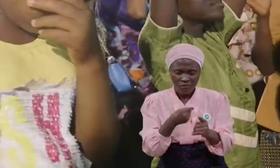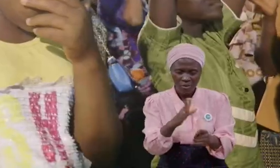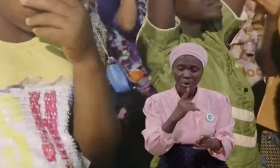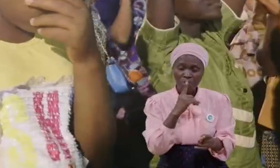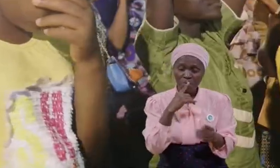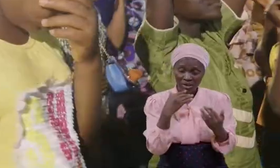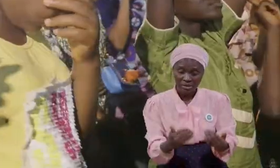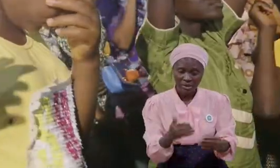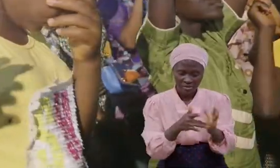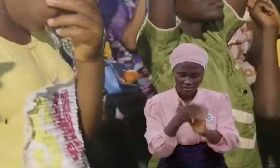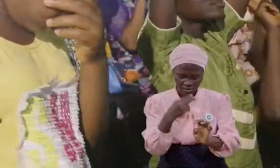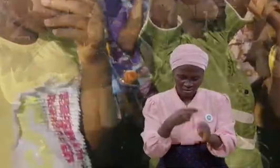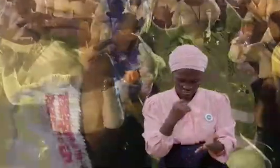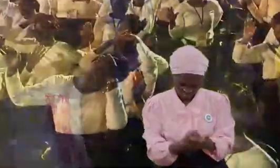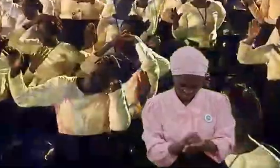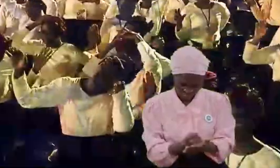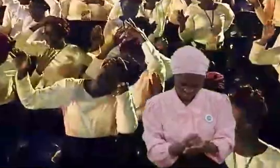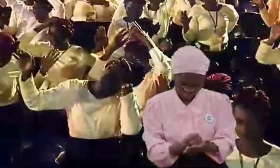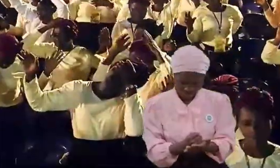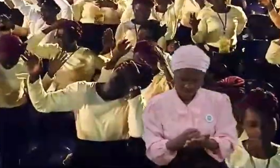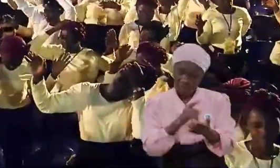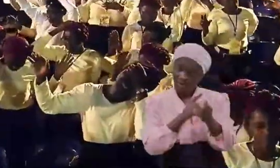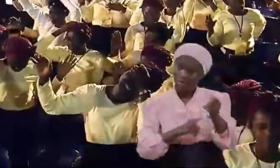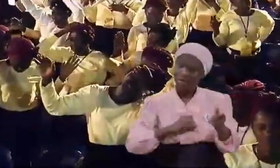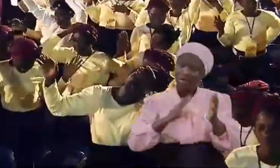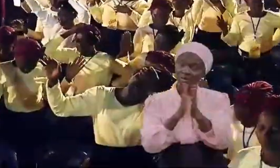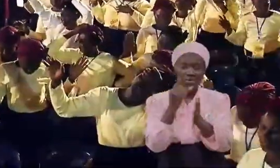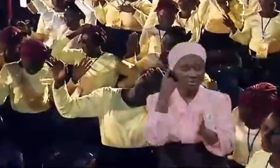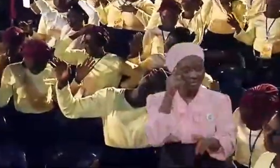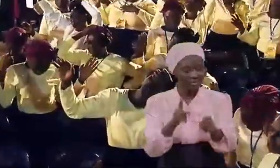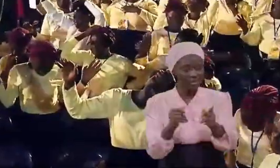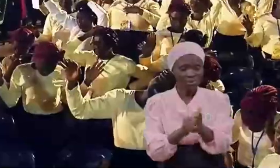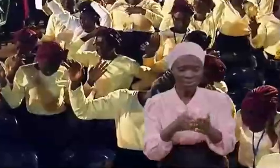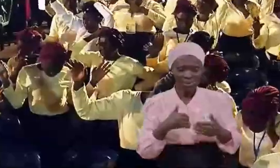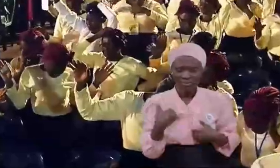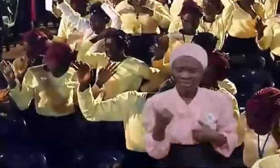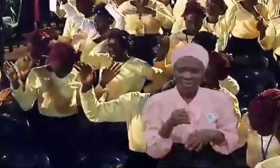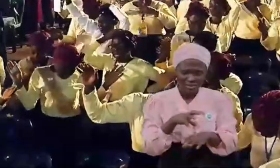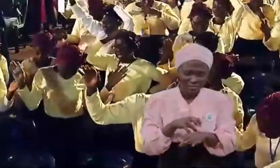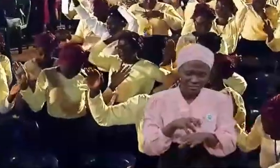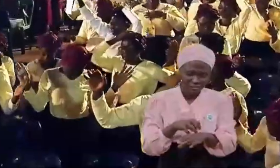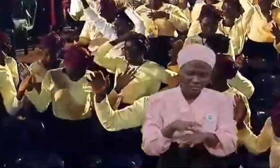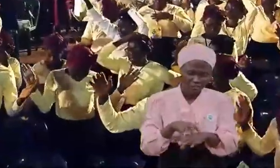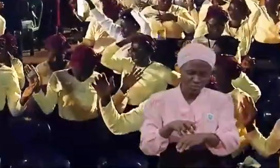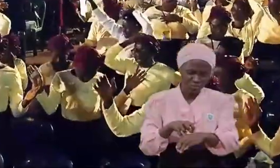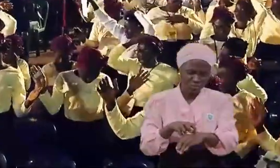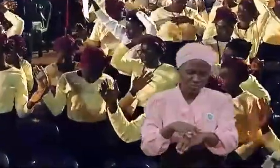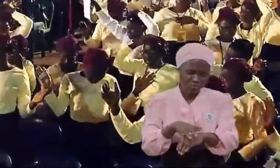prie, pour ceux qui ont tout enflement, goitre, voici le dernier jour